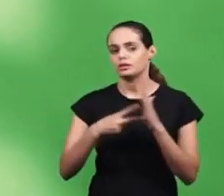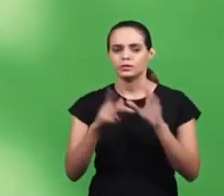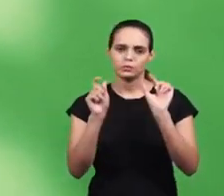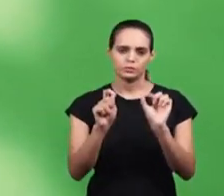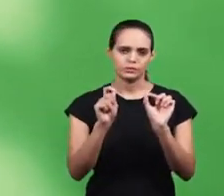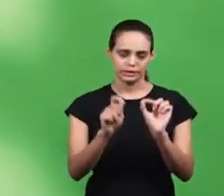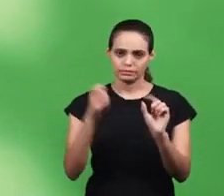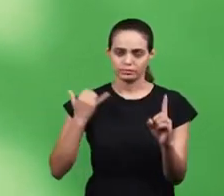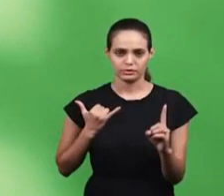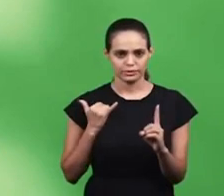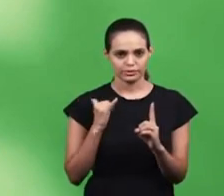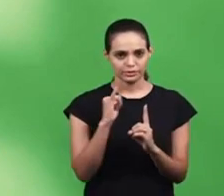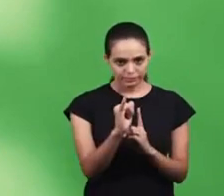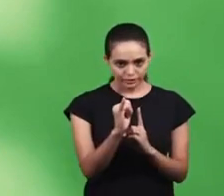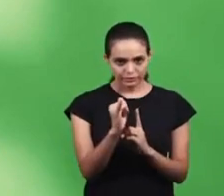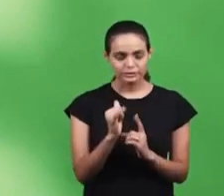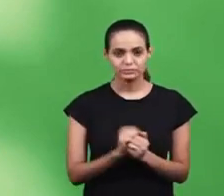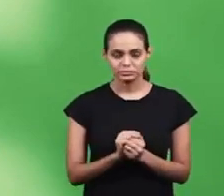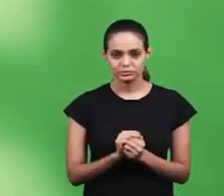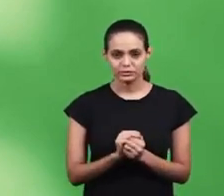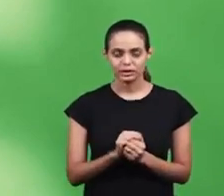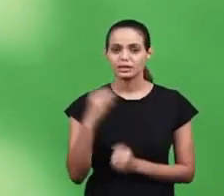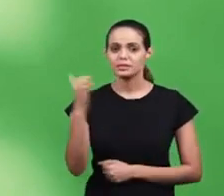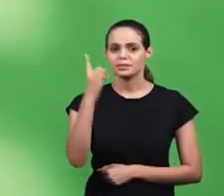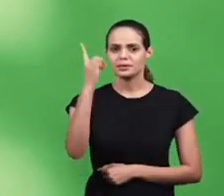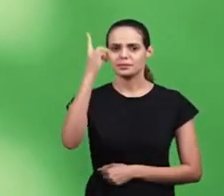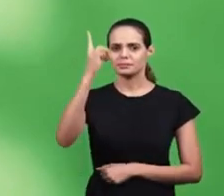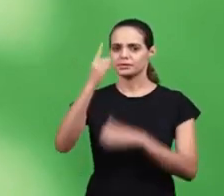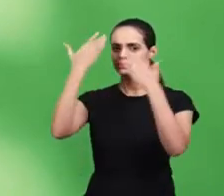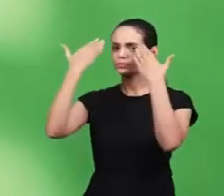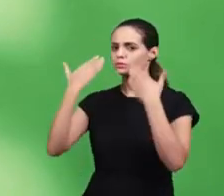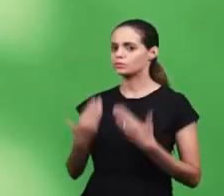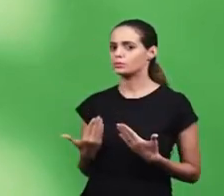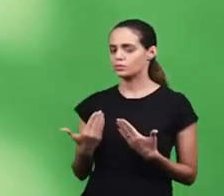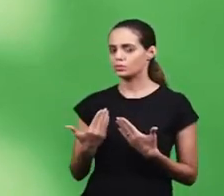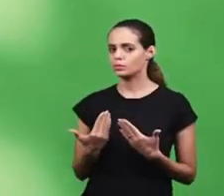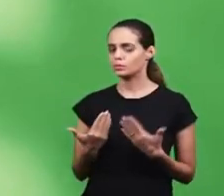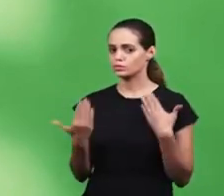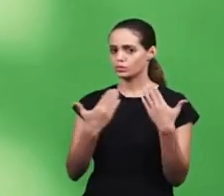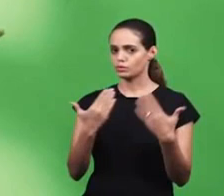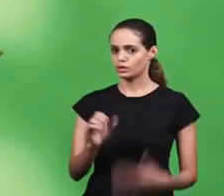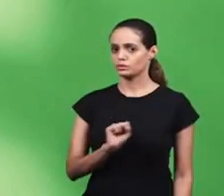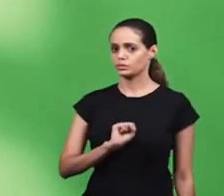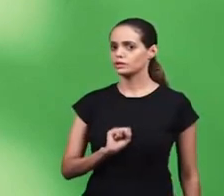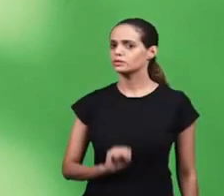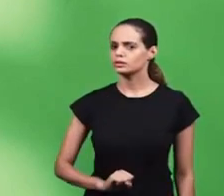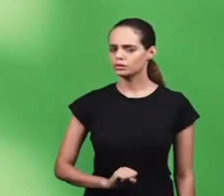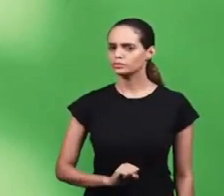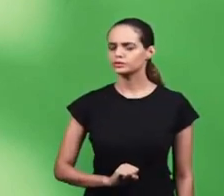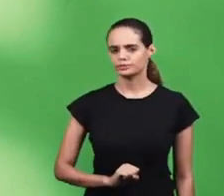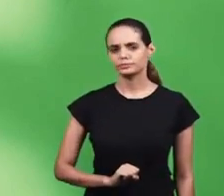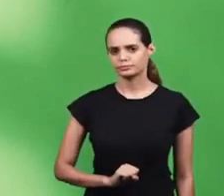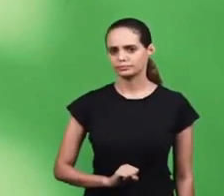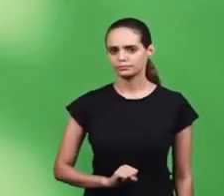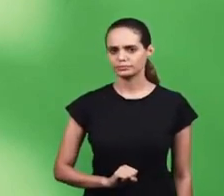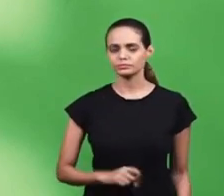gegen das Haus meines Vaters und nicht über deinem Volk. Was tat David